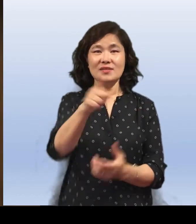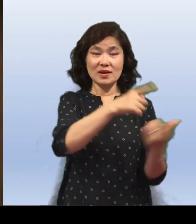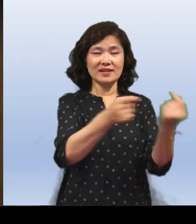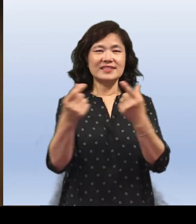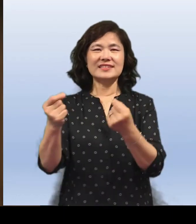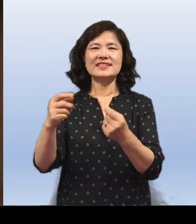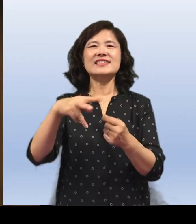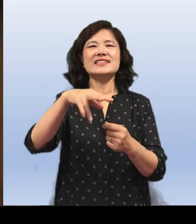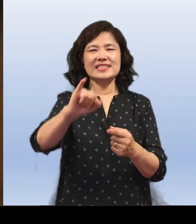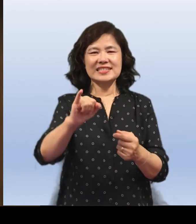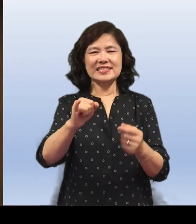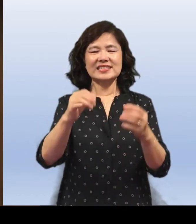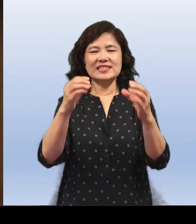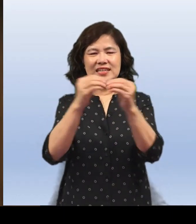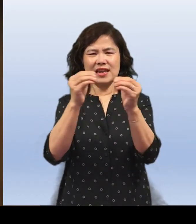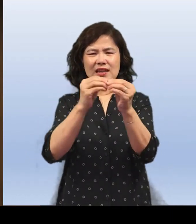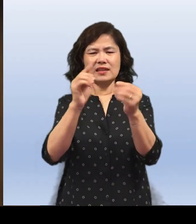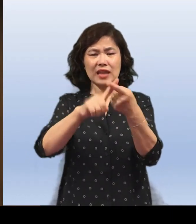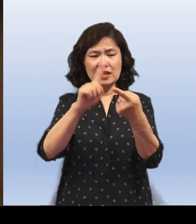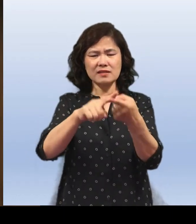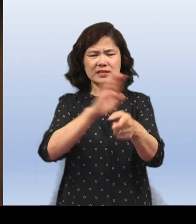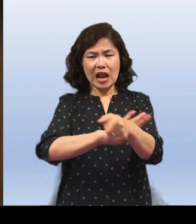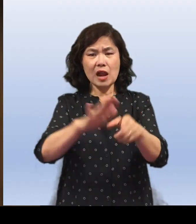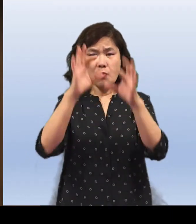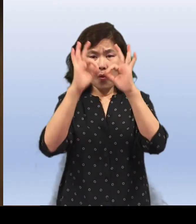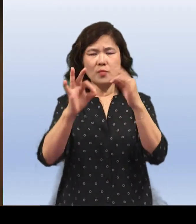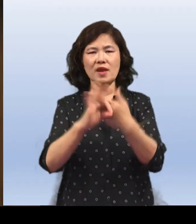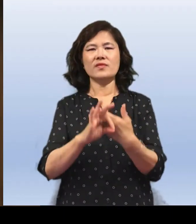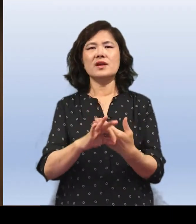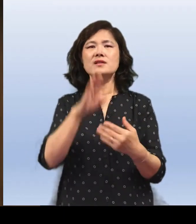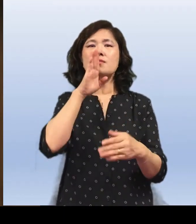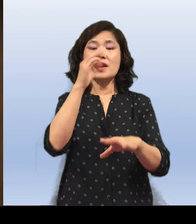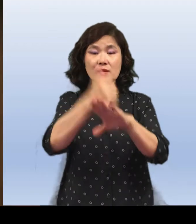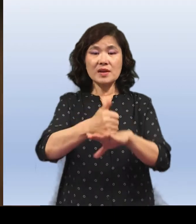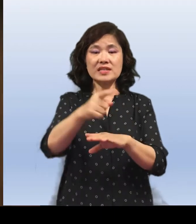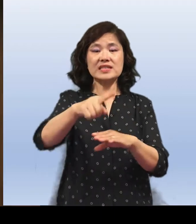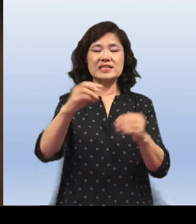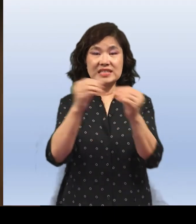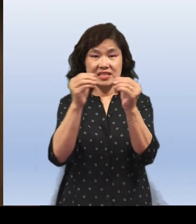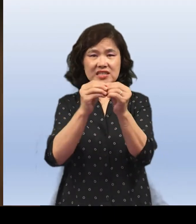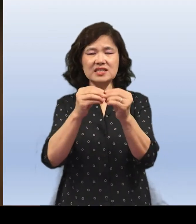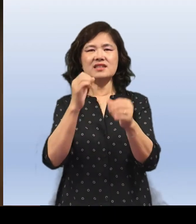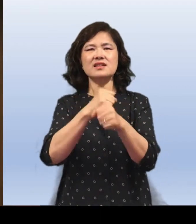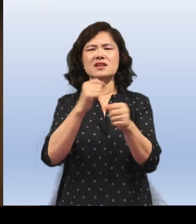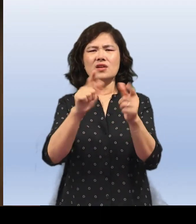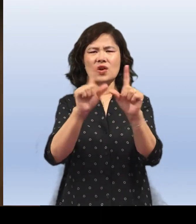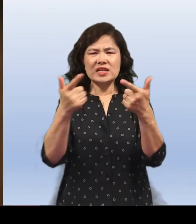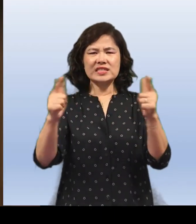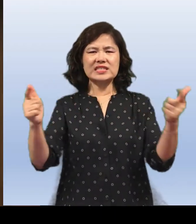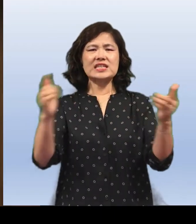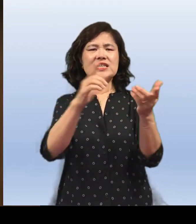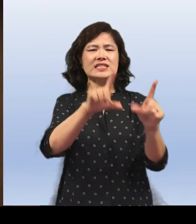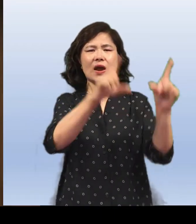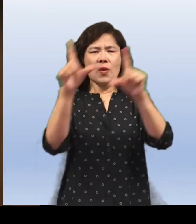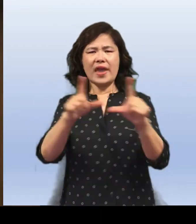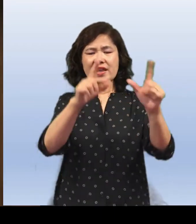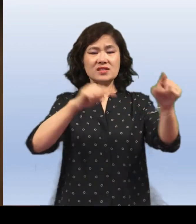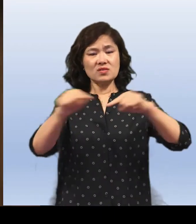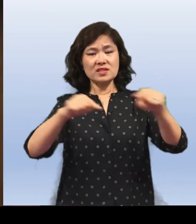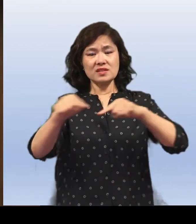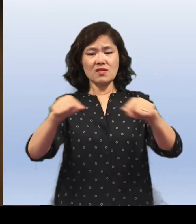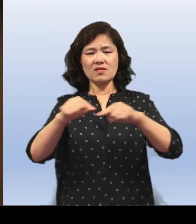이런 시의 배경을 우리가 종합적으로 살펴본다면 결국 이 시는 여러 가지 사회적, 정치적